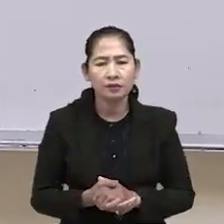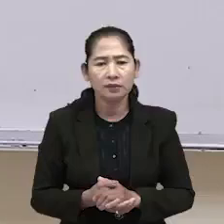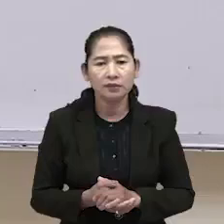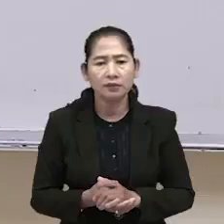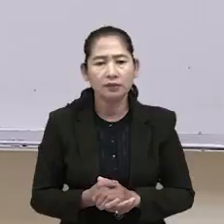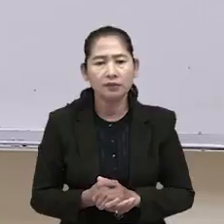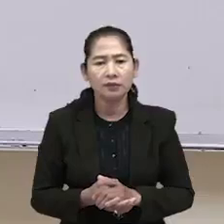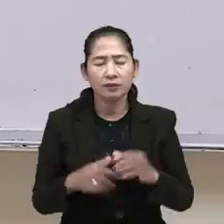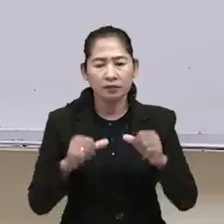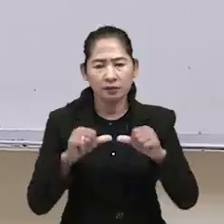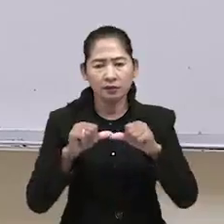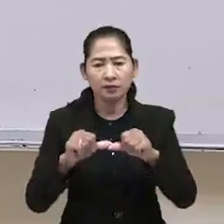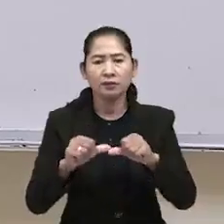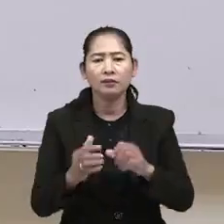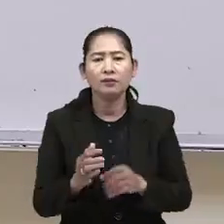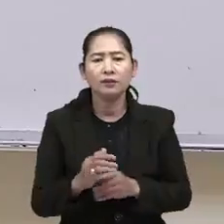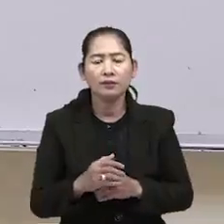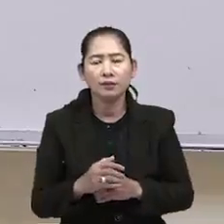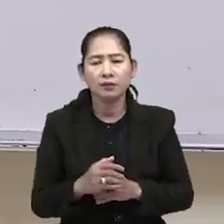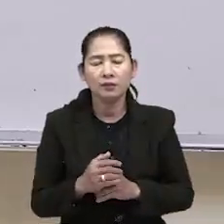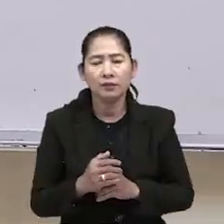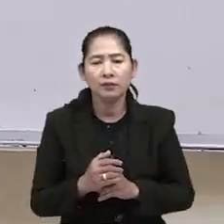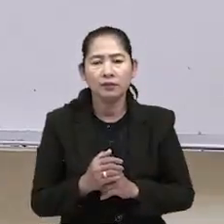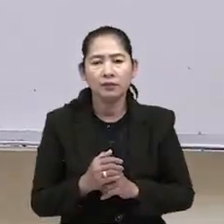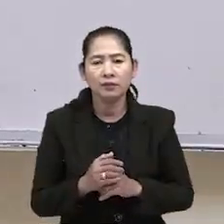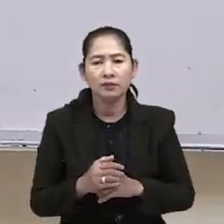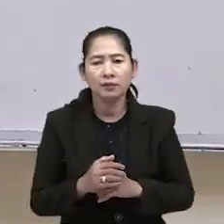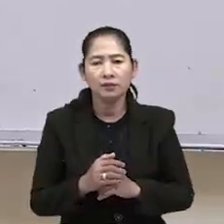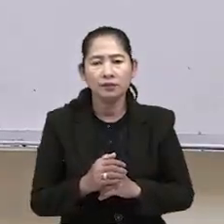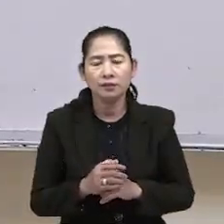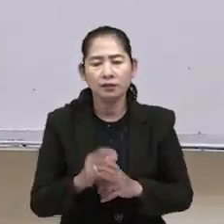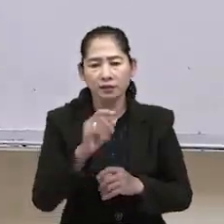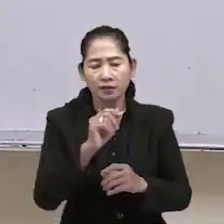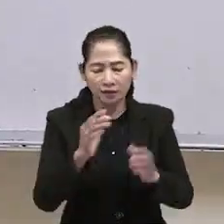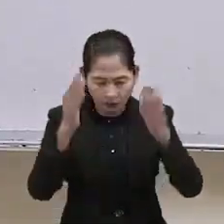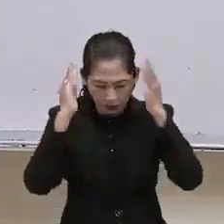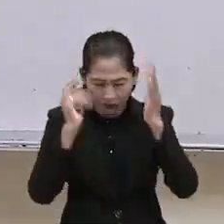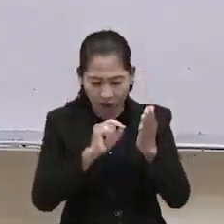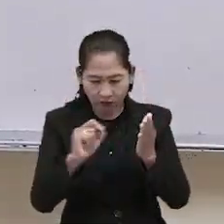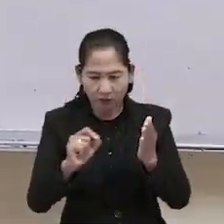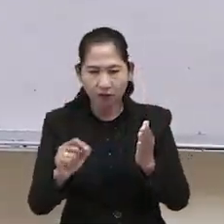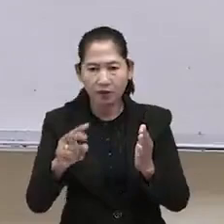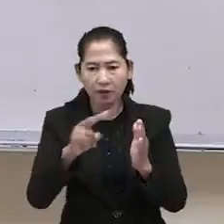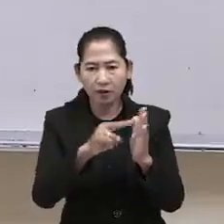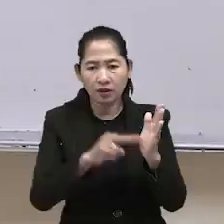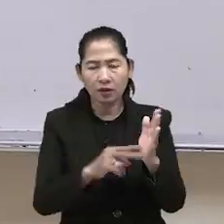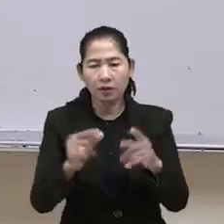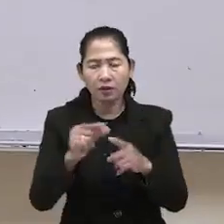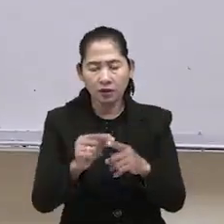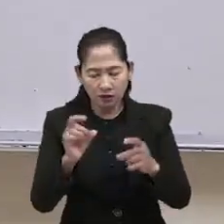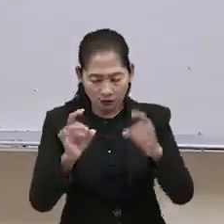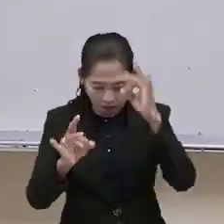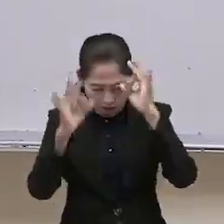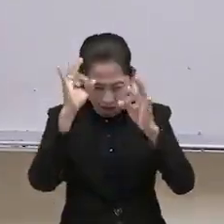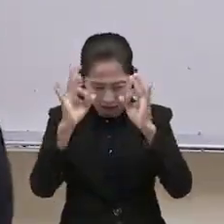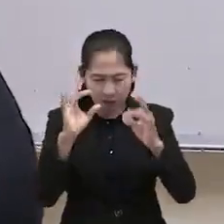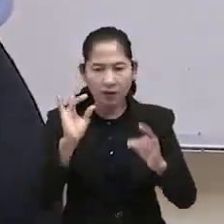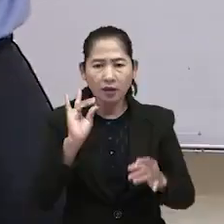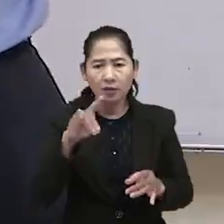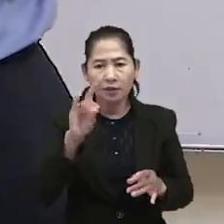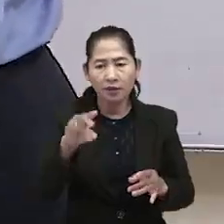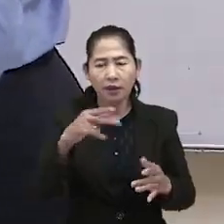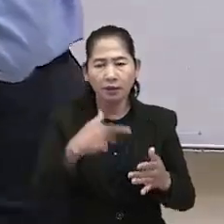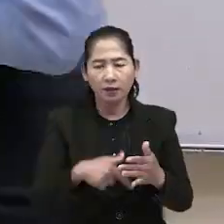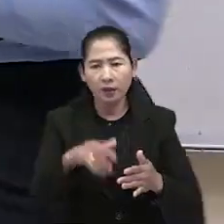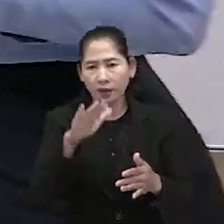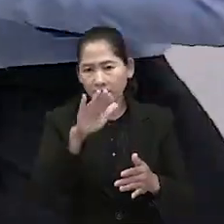បាទអត់ទេគឺបន្តទៅមុខទៀតណាកូនណាអញ្ចឹងសចសសេអត្តបទខ្លីមួយពណ៌នាអំពីសត្វអវ័យមួយ